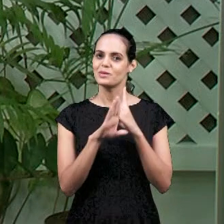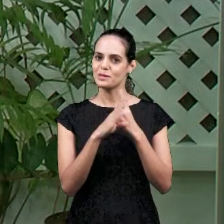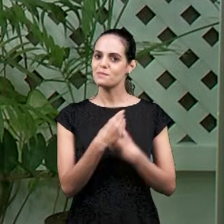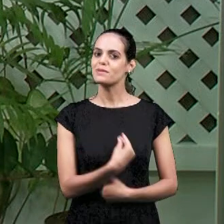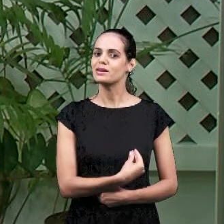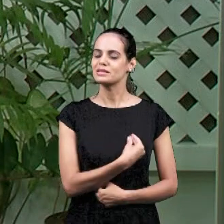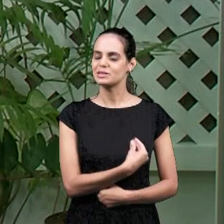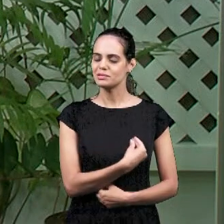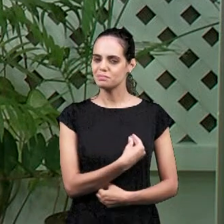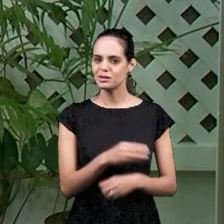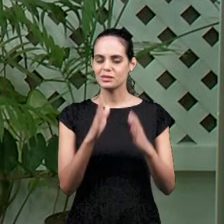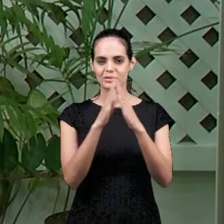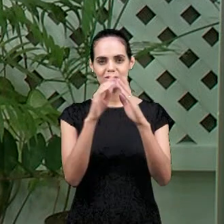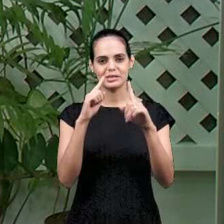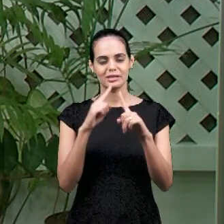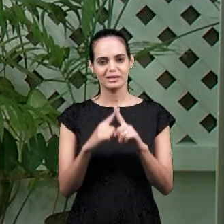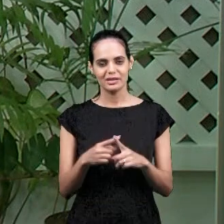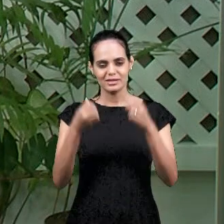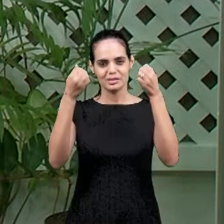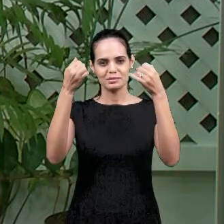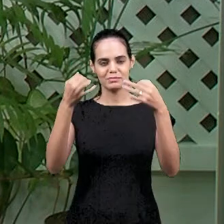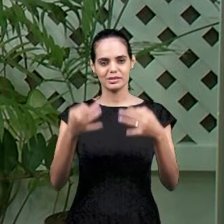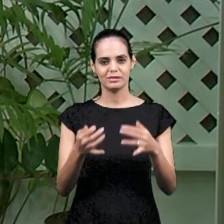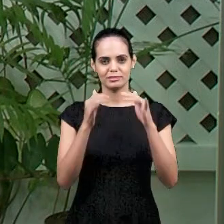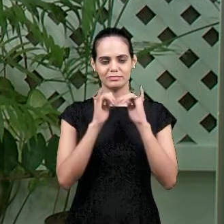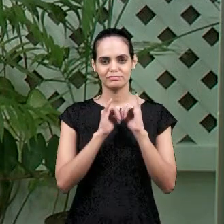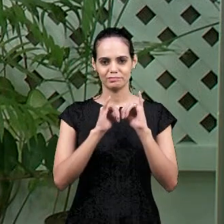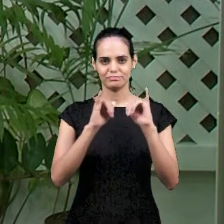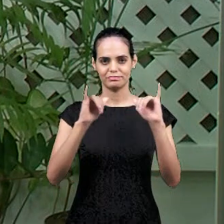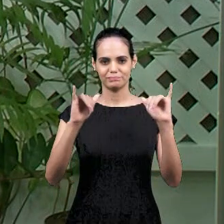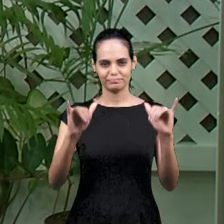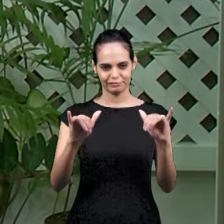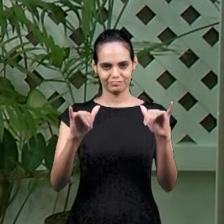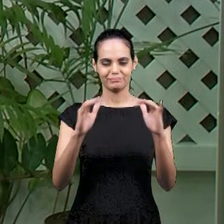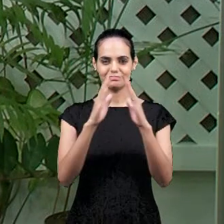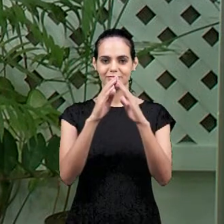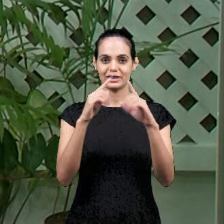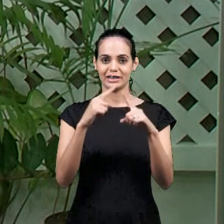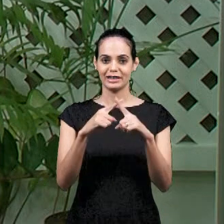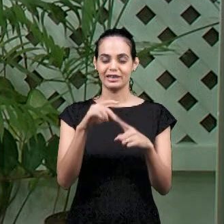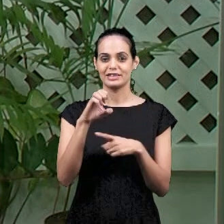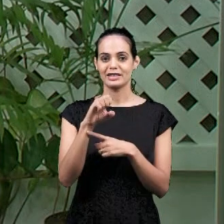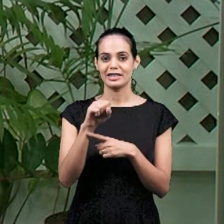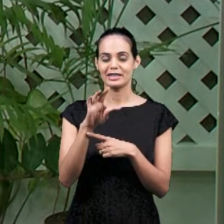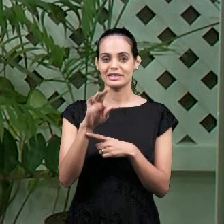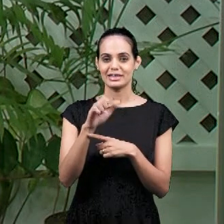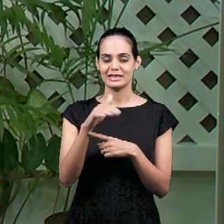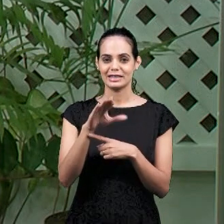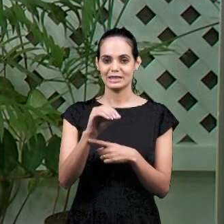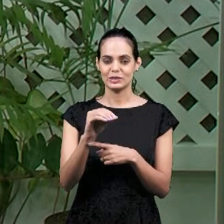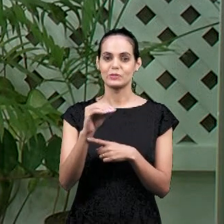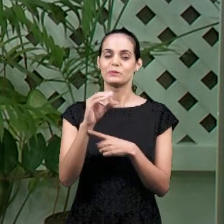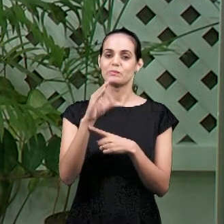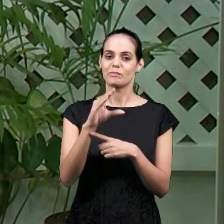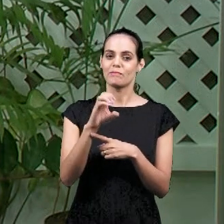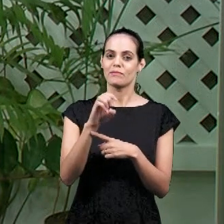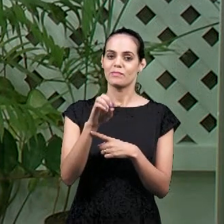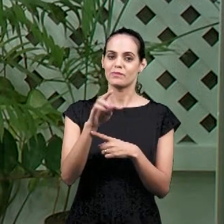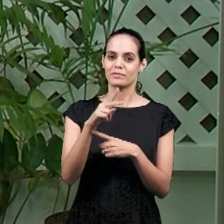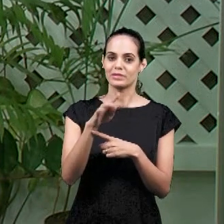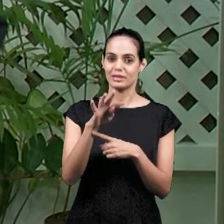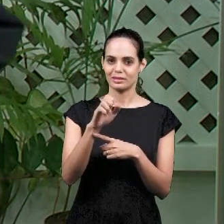les BD. Donc, des informations qui montrent l'historique de l'église